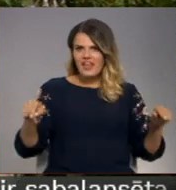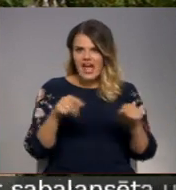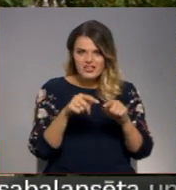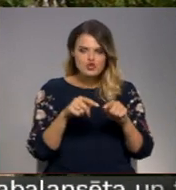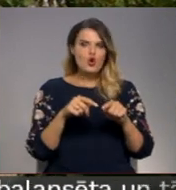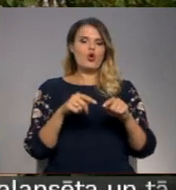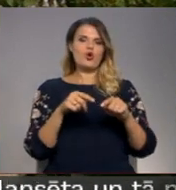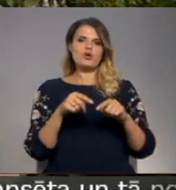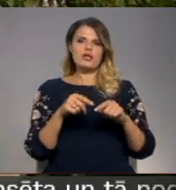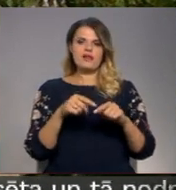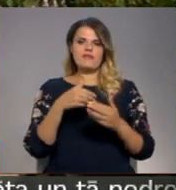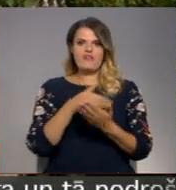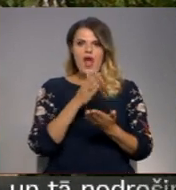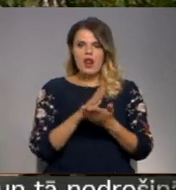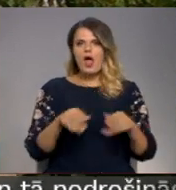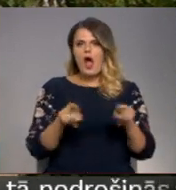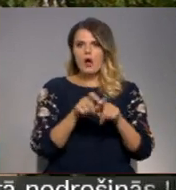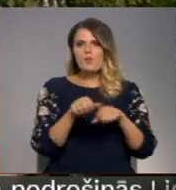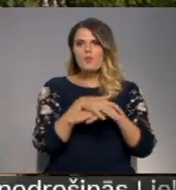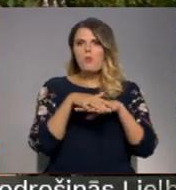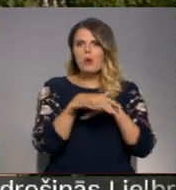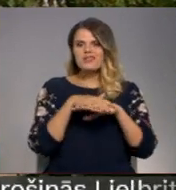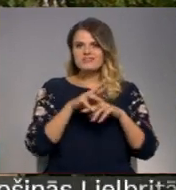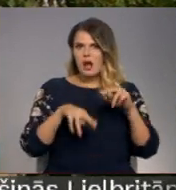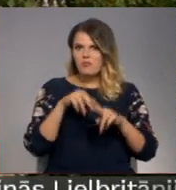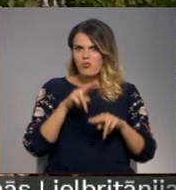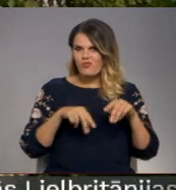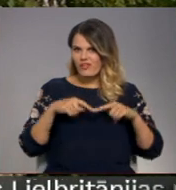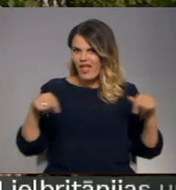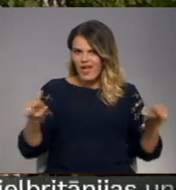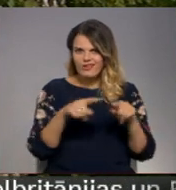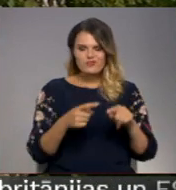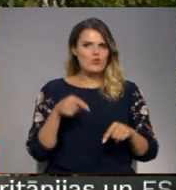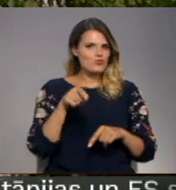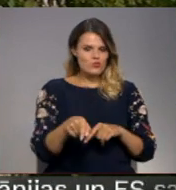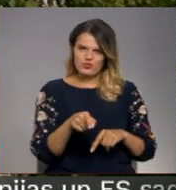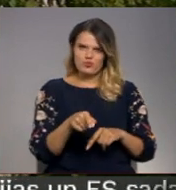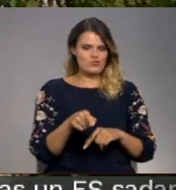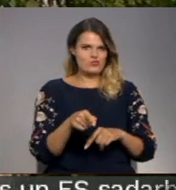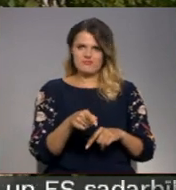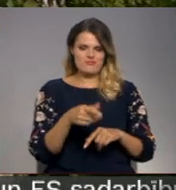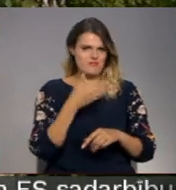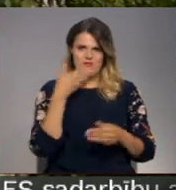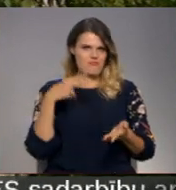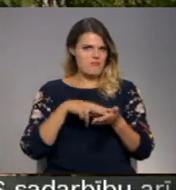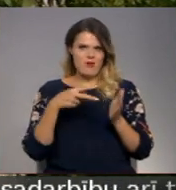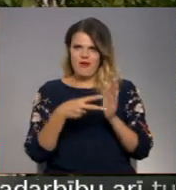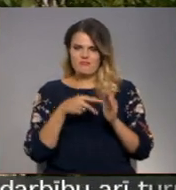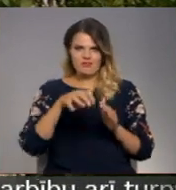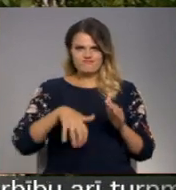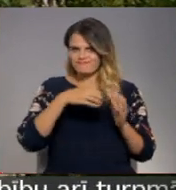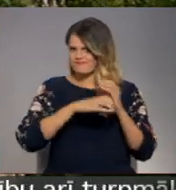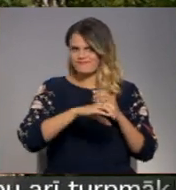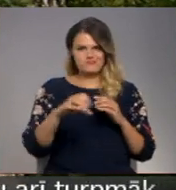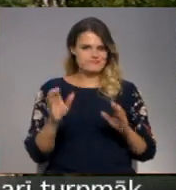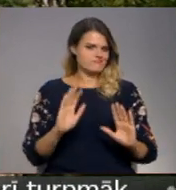teritorijas, daļēji arī publiskās apbūves teritorijas, un tajās pilnībā nav paredzēta šādu